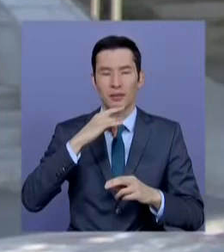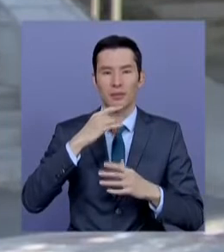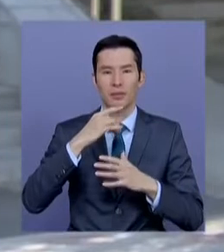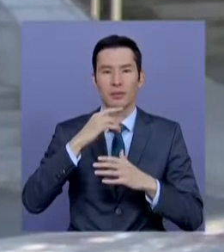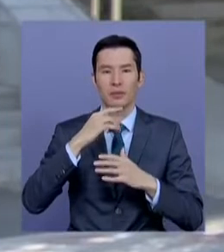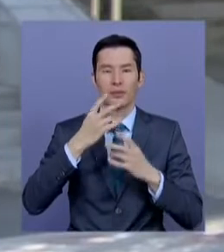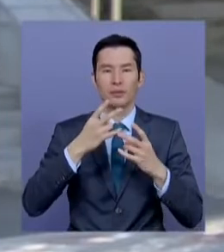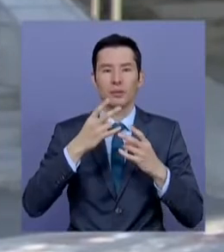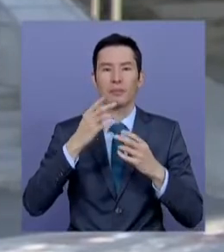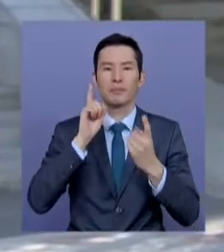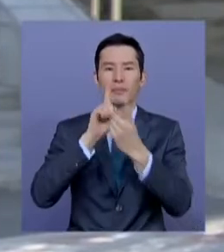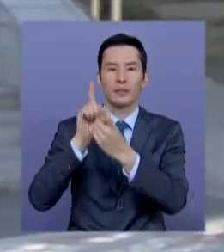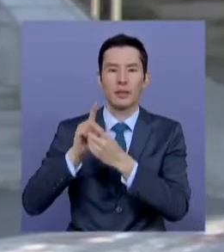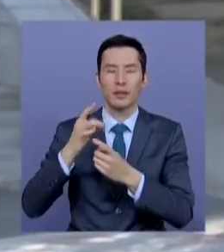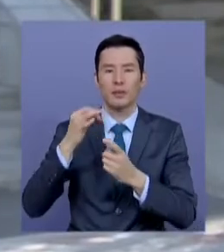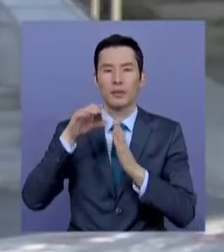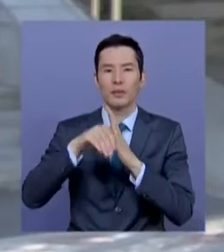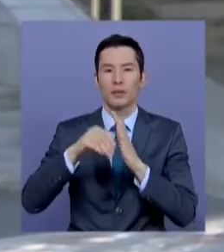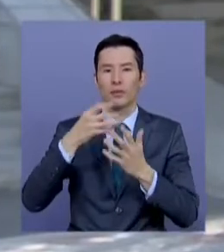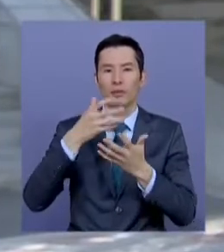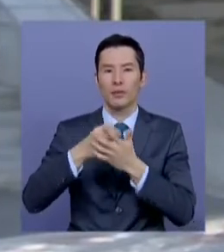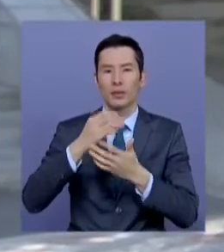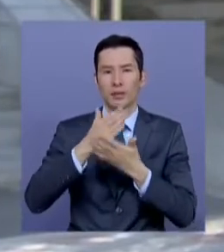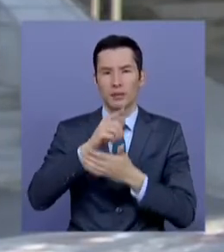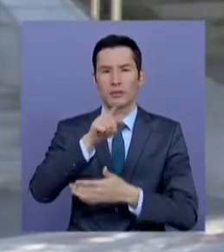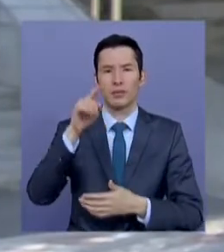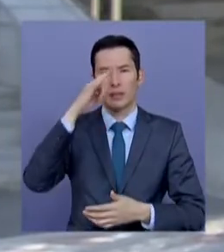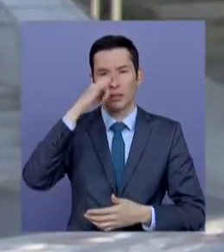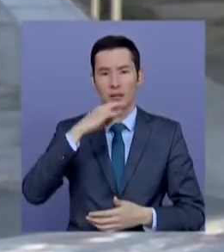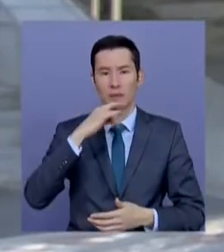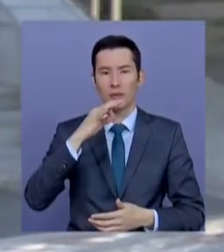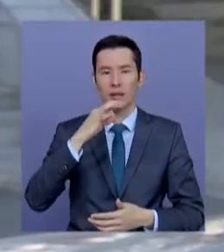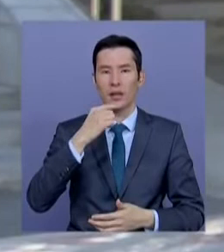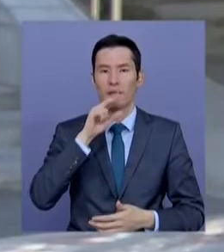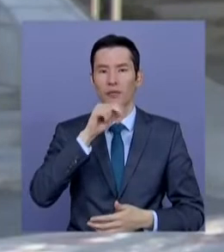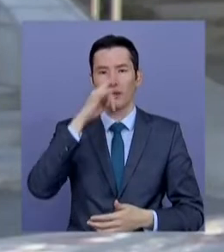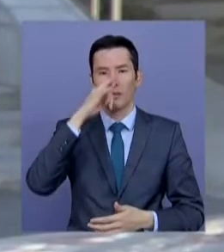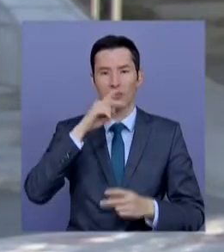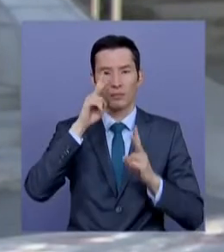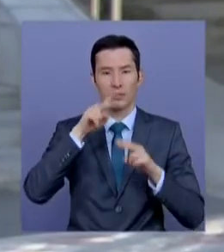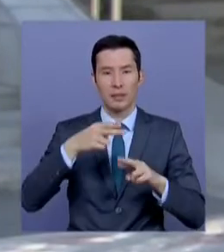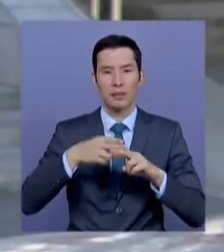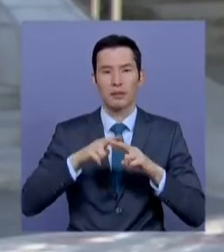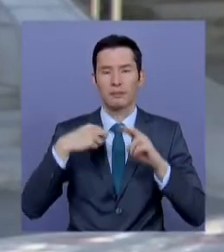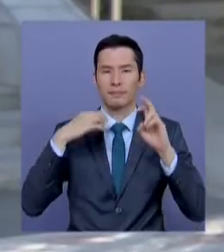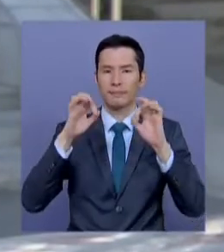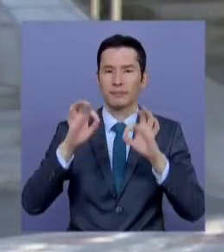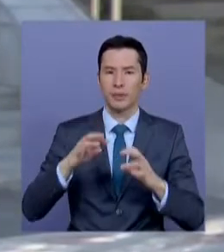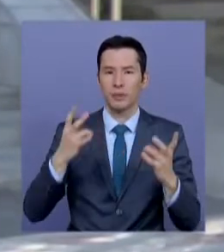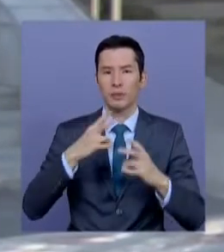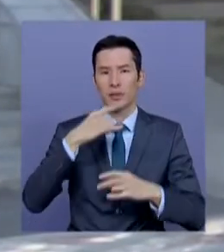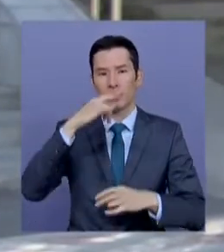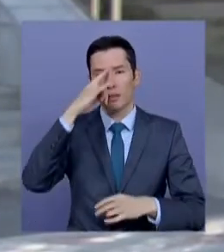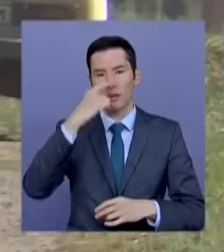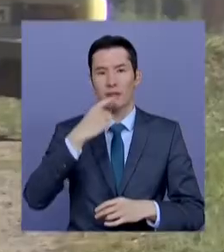ағайындарға келіп, оның ішінде ана тілін білмейтін қазақтар да бар, оның ішінде басқа ұлт өкілдері бар, сол құндылықтарды айтып, сол тілде